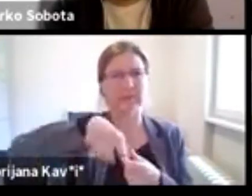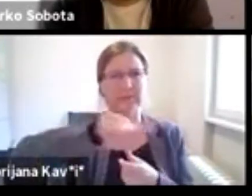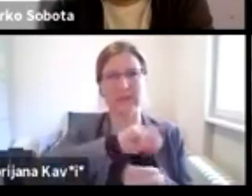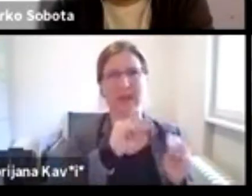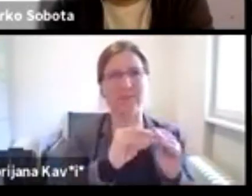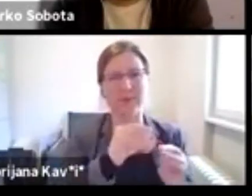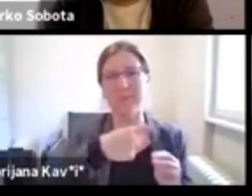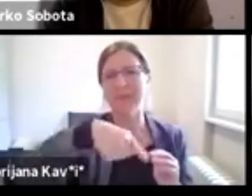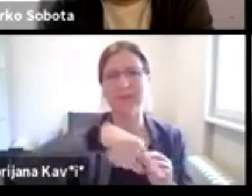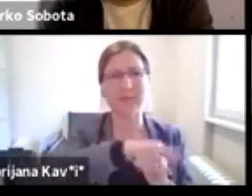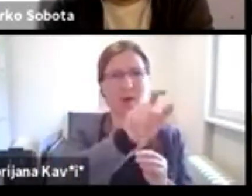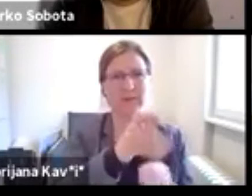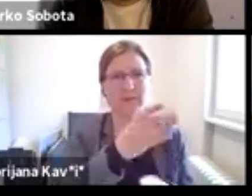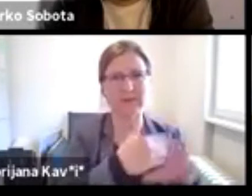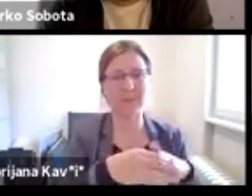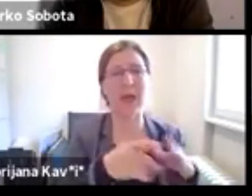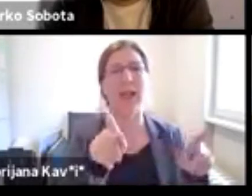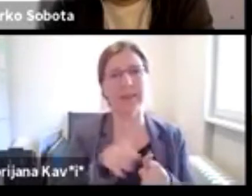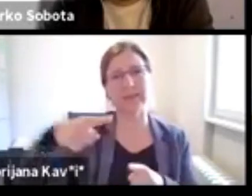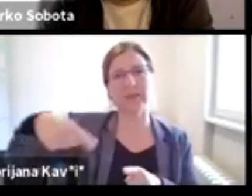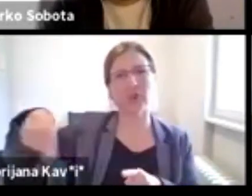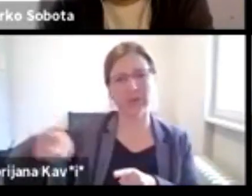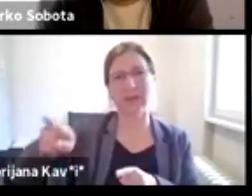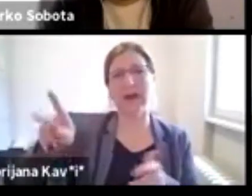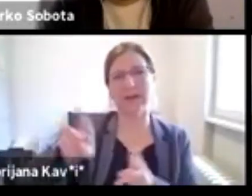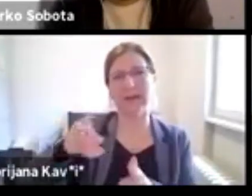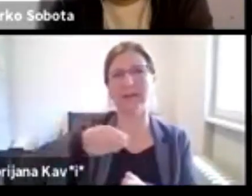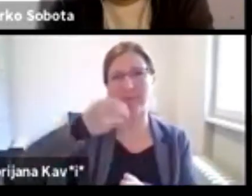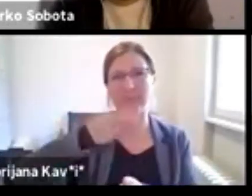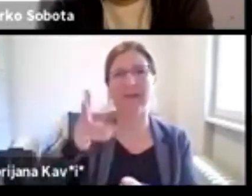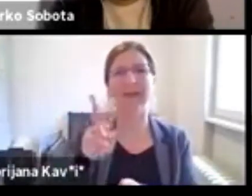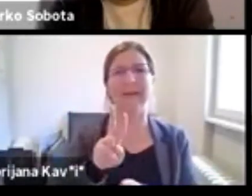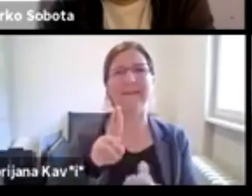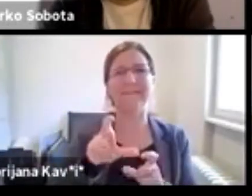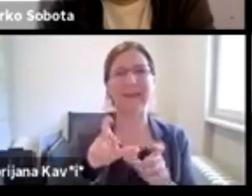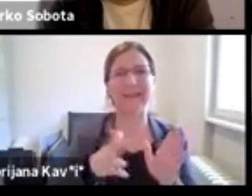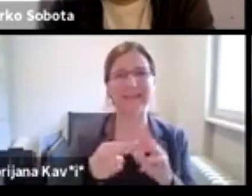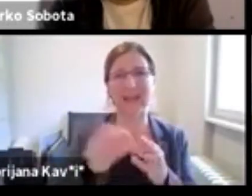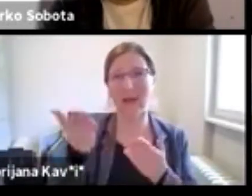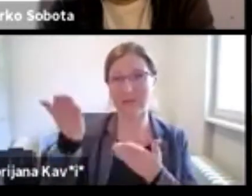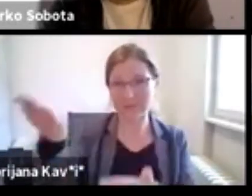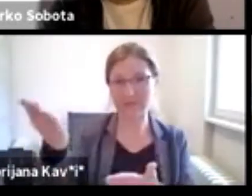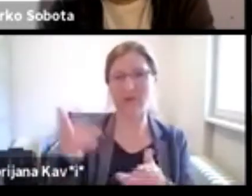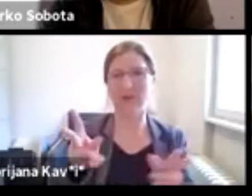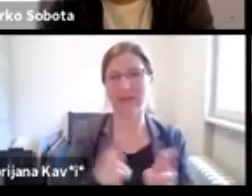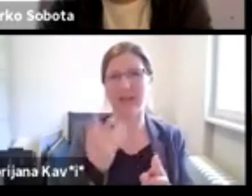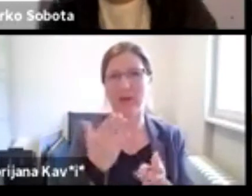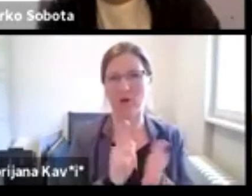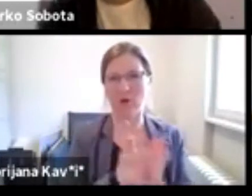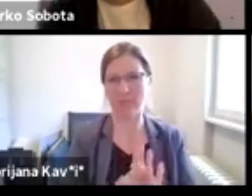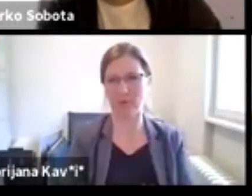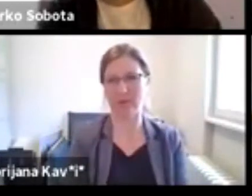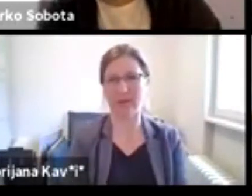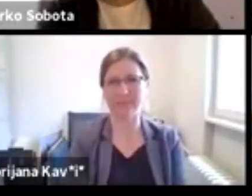s invaliditetom, a i kompletne populacije. Vesna Zečirević, mikrofon je tvoj na ovih nekoliko minuta. Slušamo